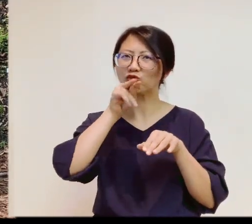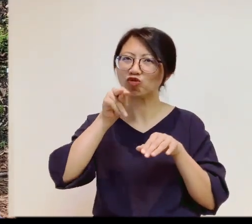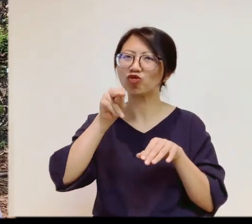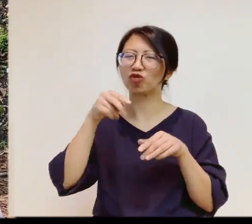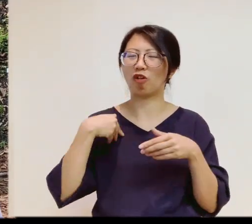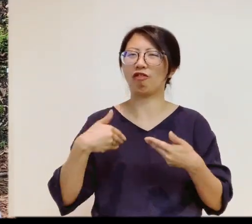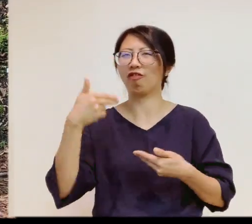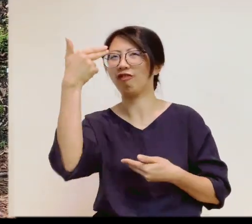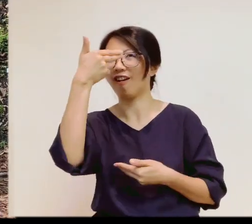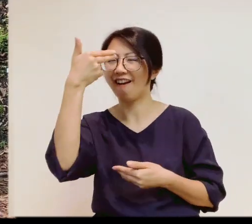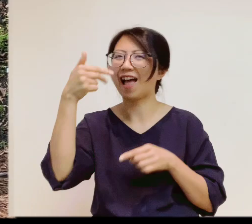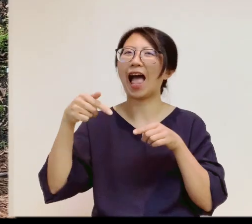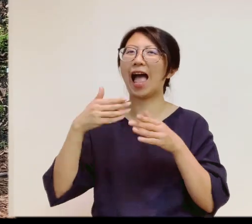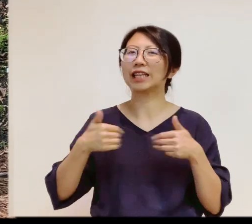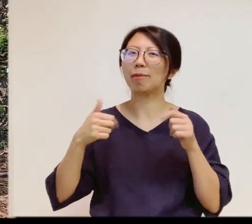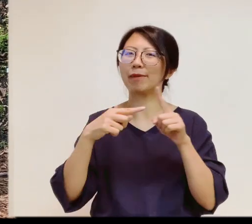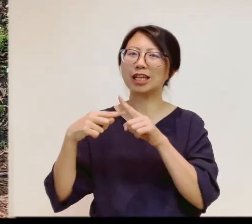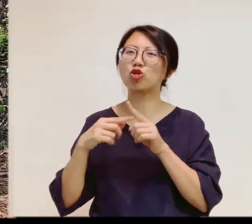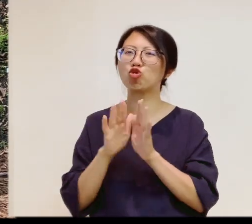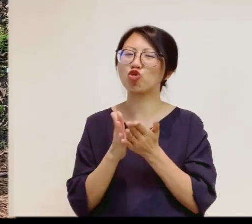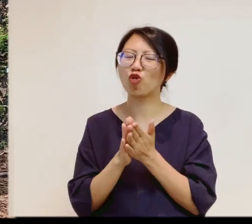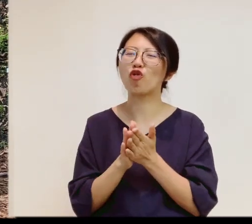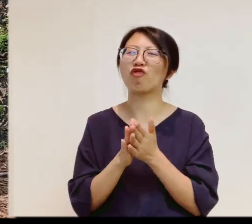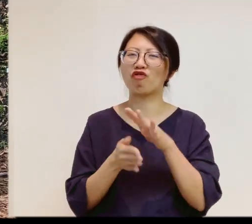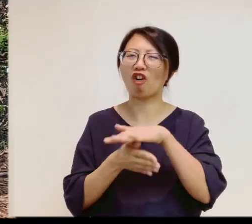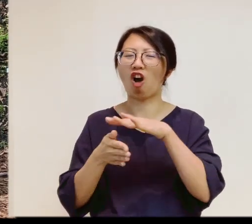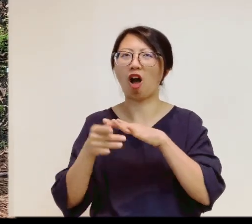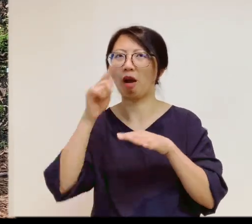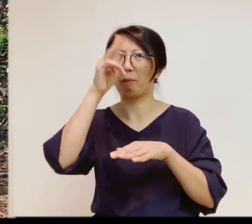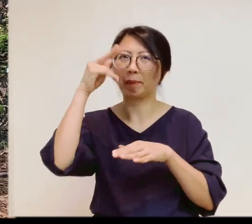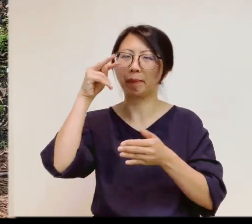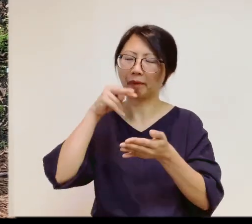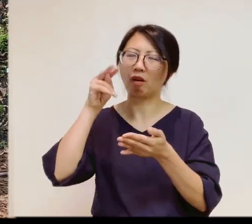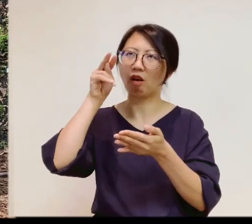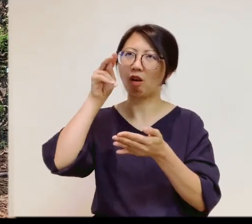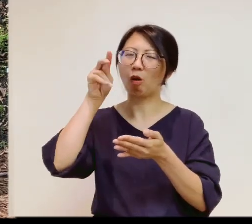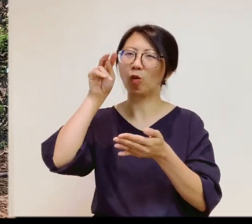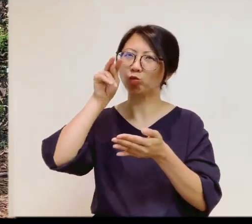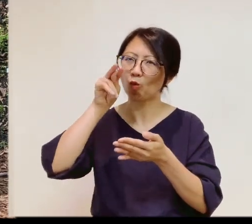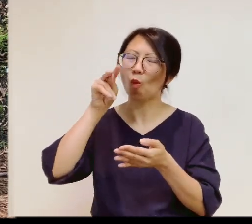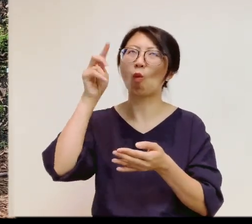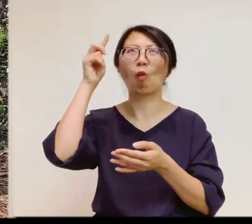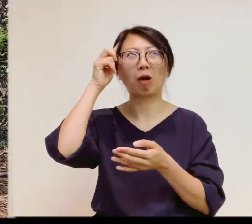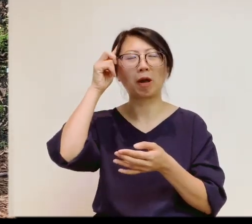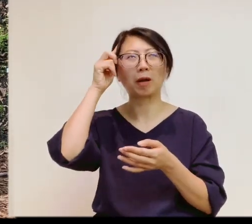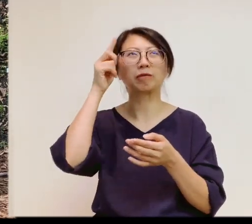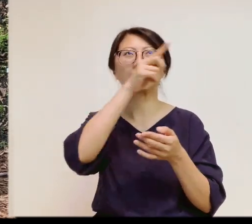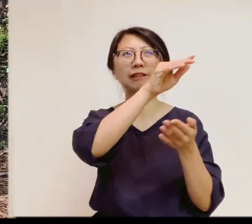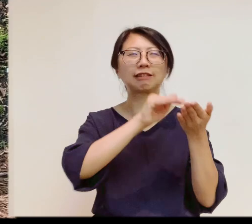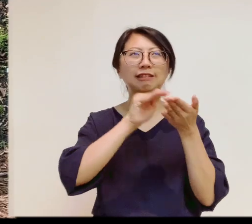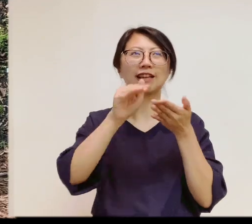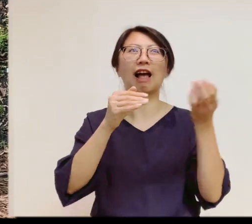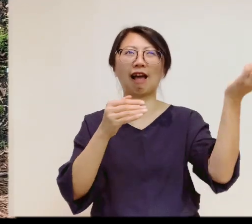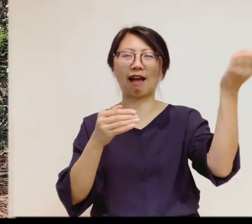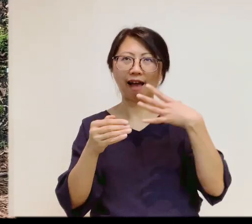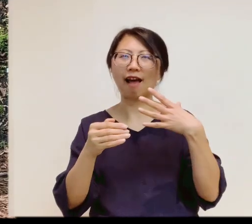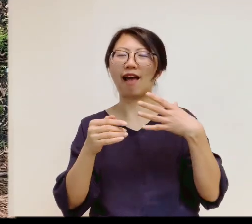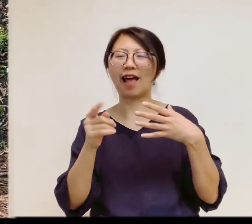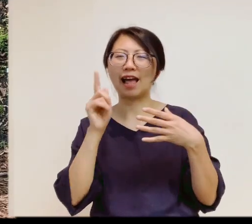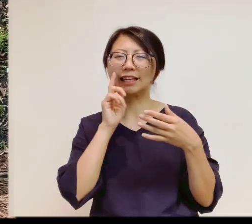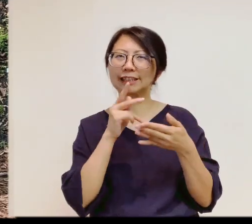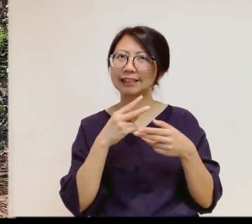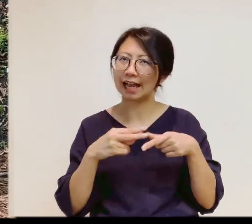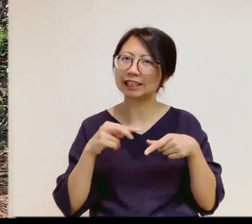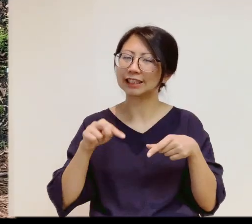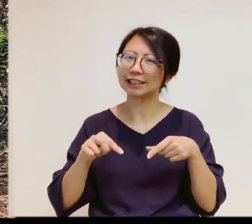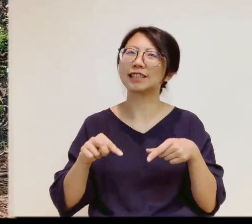个频道里面介绍我这一本他觉得很有意思的书。我看完之后也是很有意思的，特别看这本